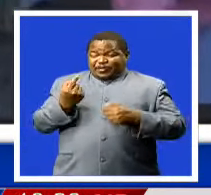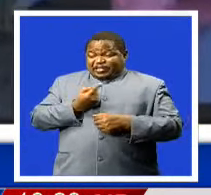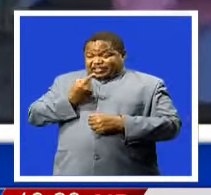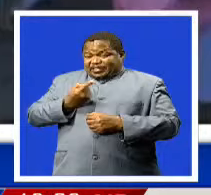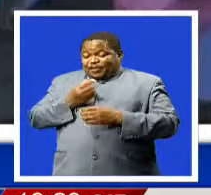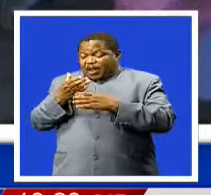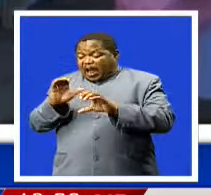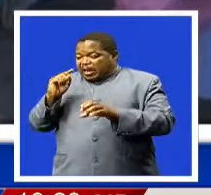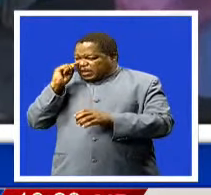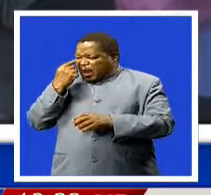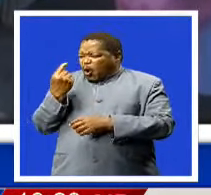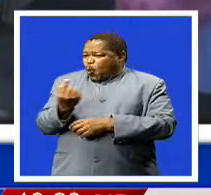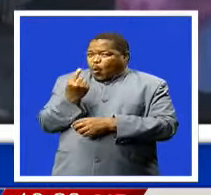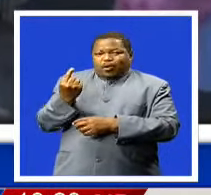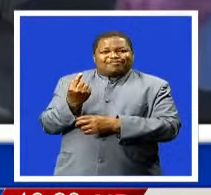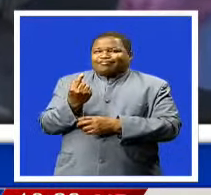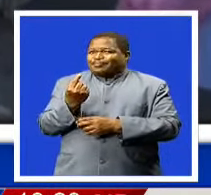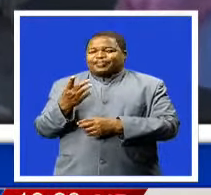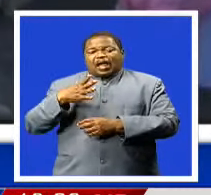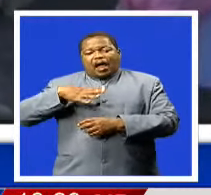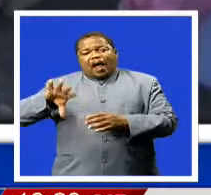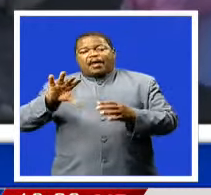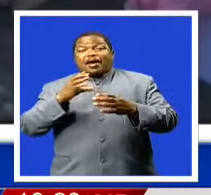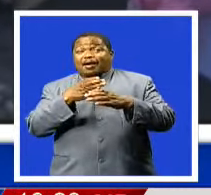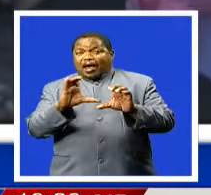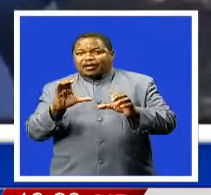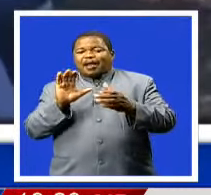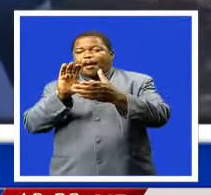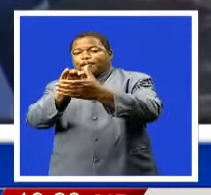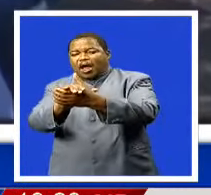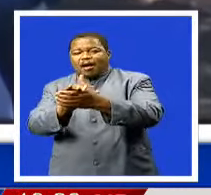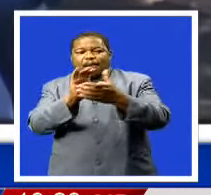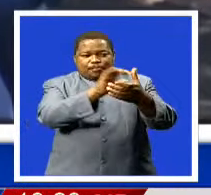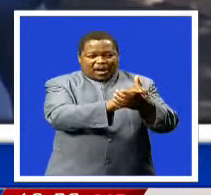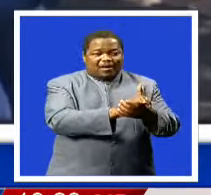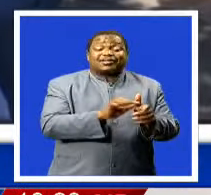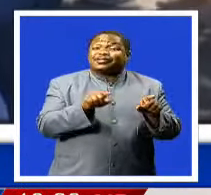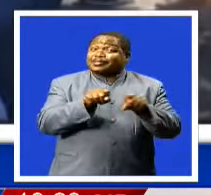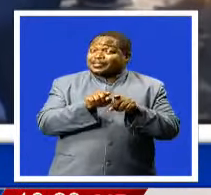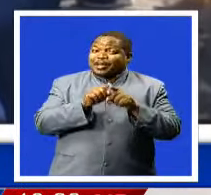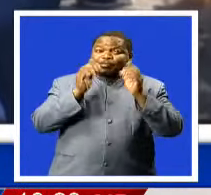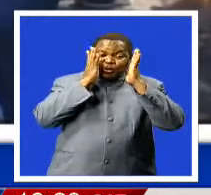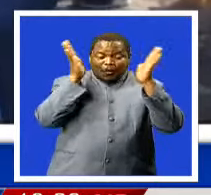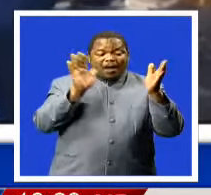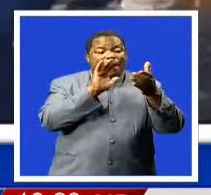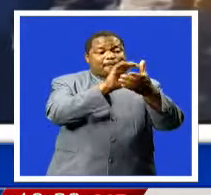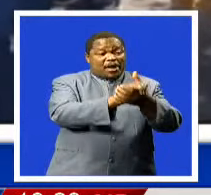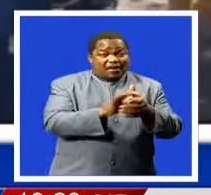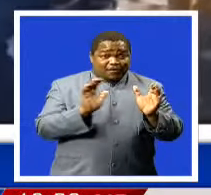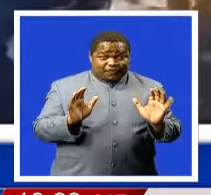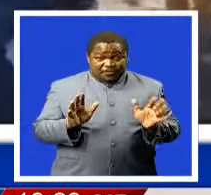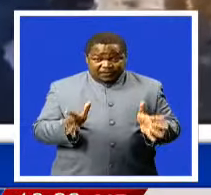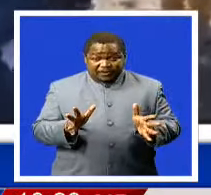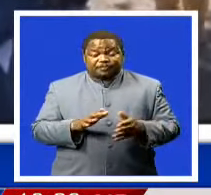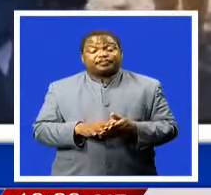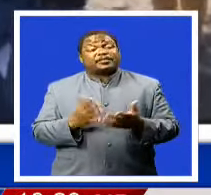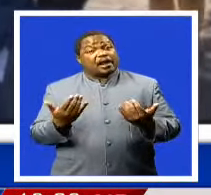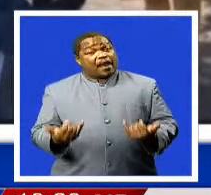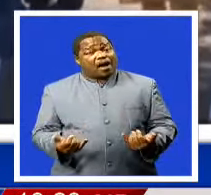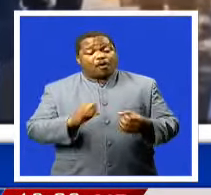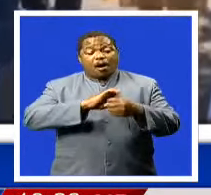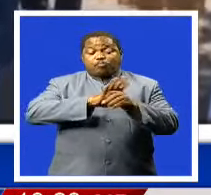live laseSwatini. Uthi ke babuke lesimo seCovid njengesimo sekubuka tindlela lekungachubeka kusebenza